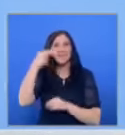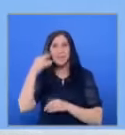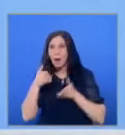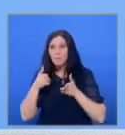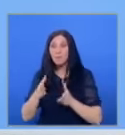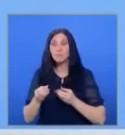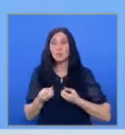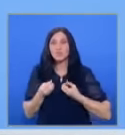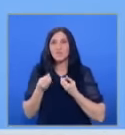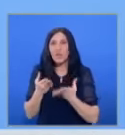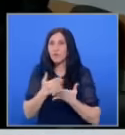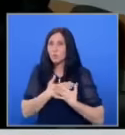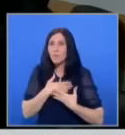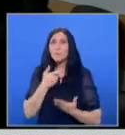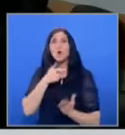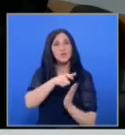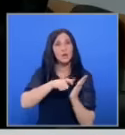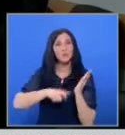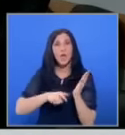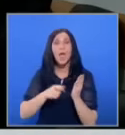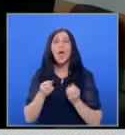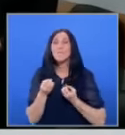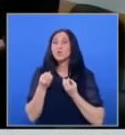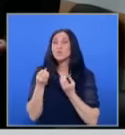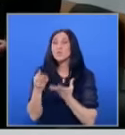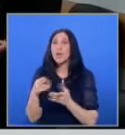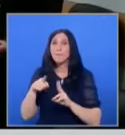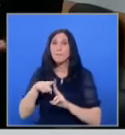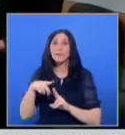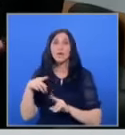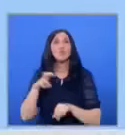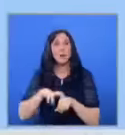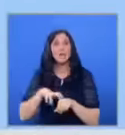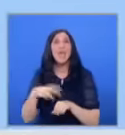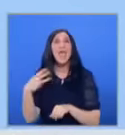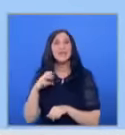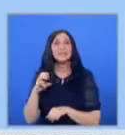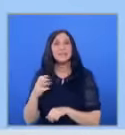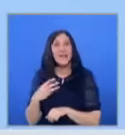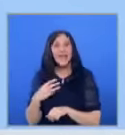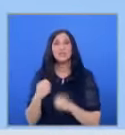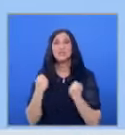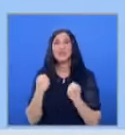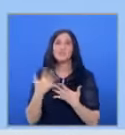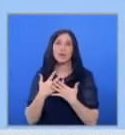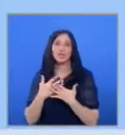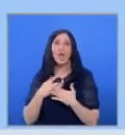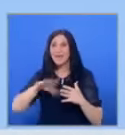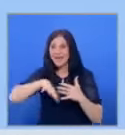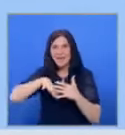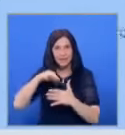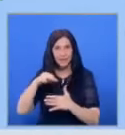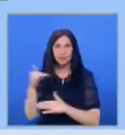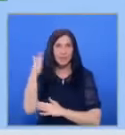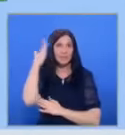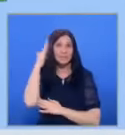посвещаването в любовта» по стихотворението «Посвещение на Петя Добарова» и есе «Живот в мрежата». На генерирането дойде и министър Пенов.